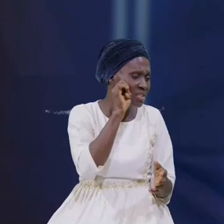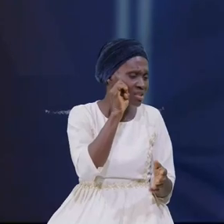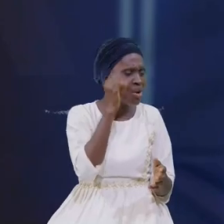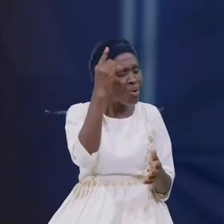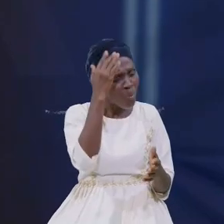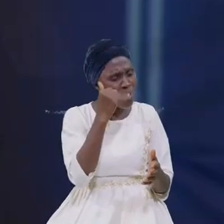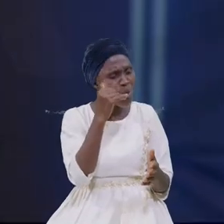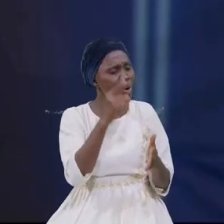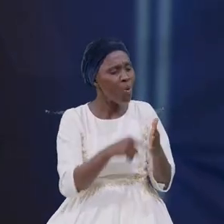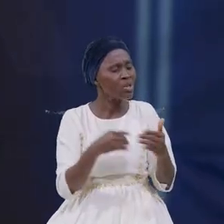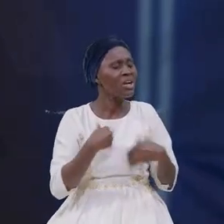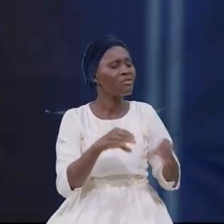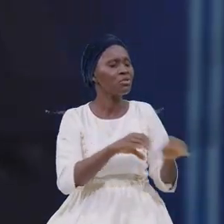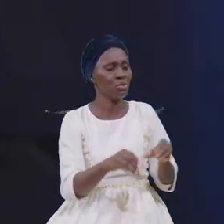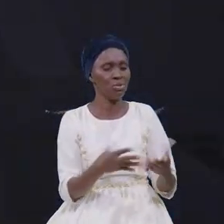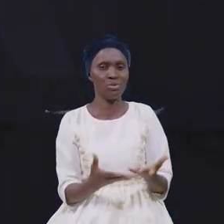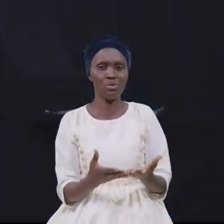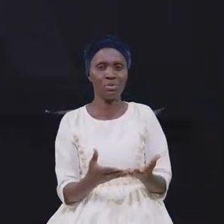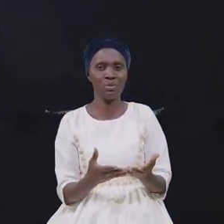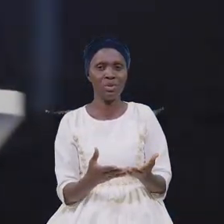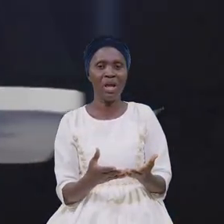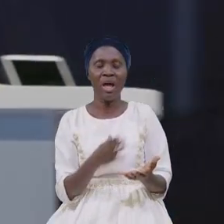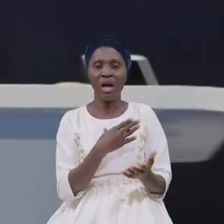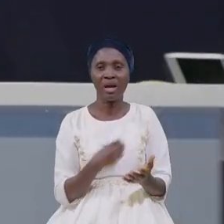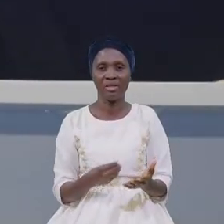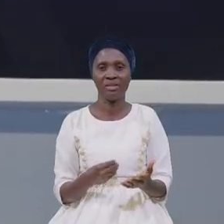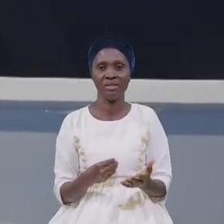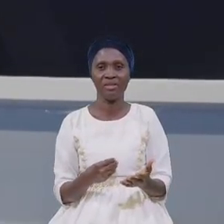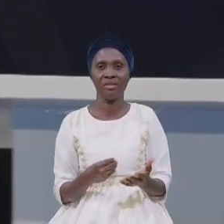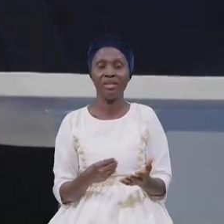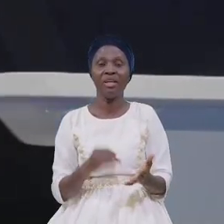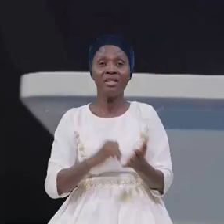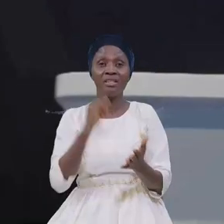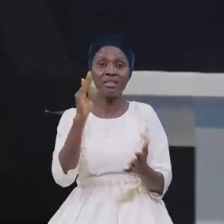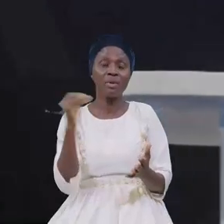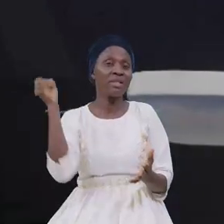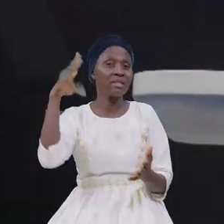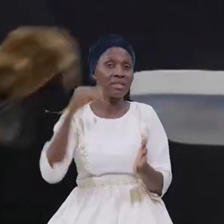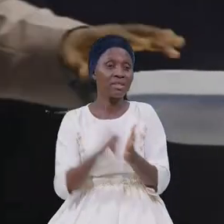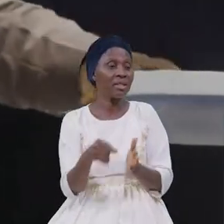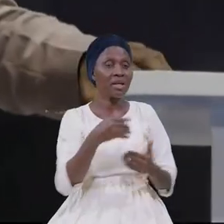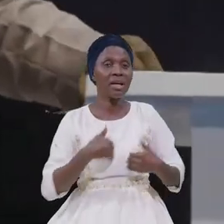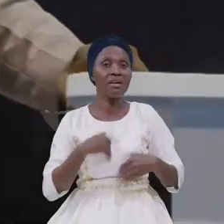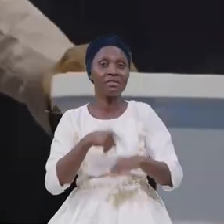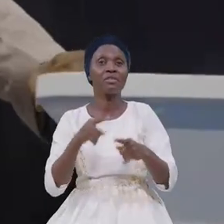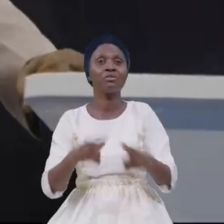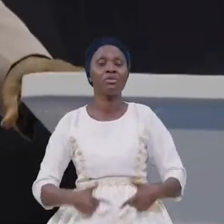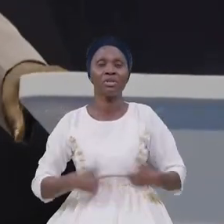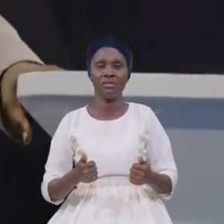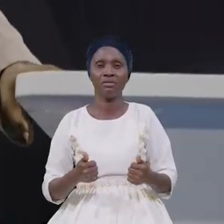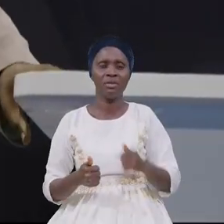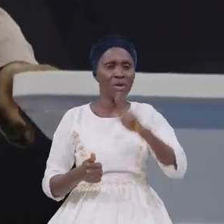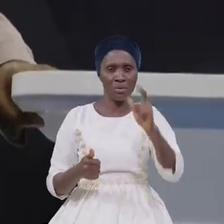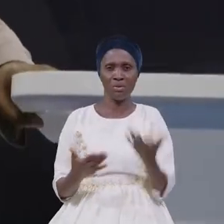payé pour être créé, d'avoir l'occasion de vivre? C'est par la grâce. Noé, comment as-tu